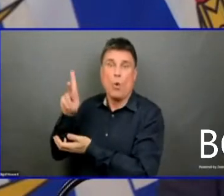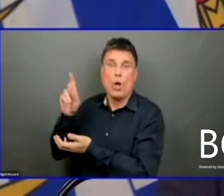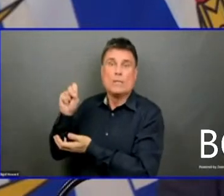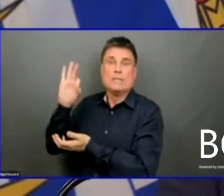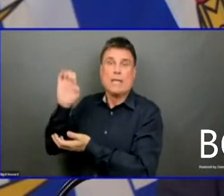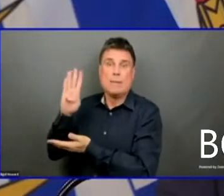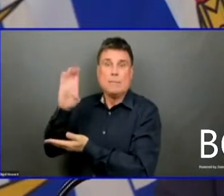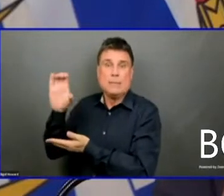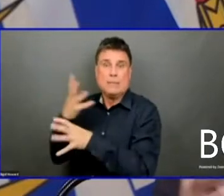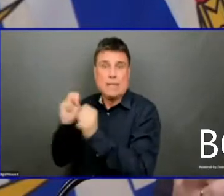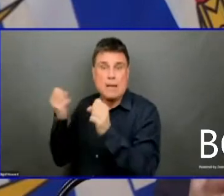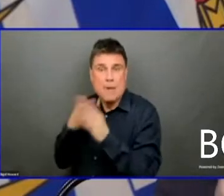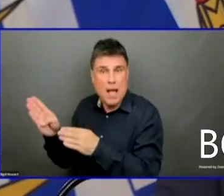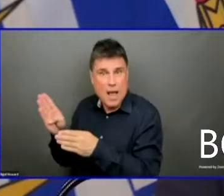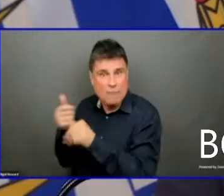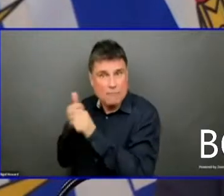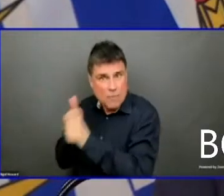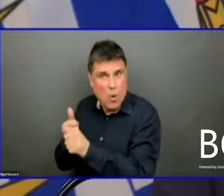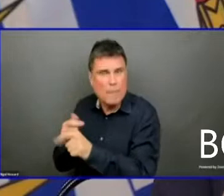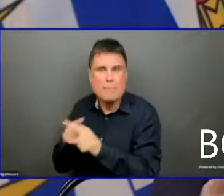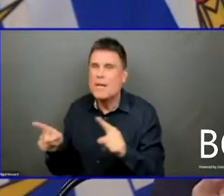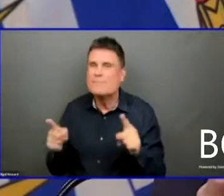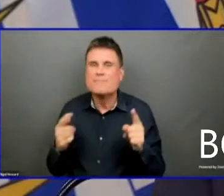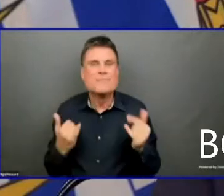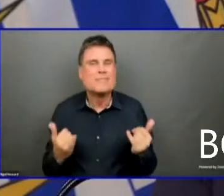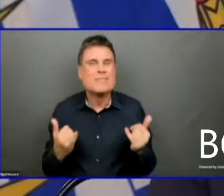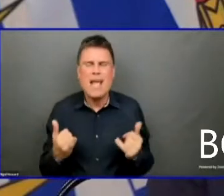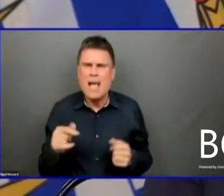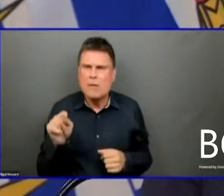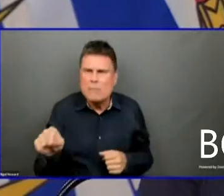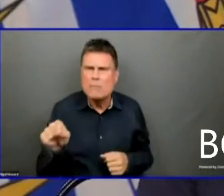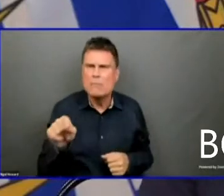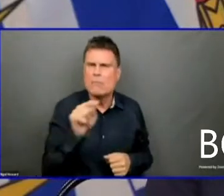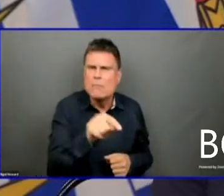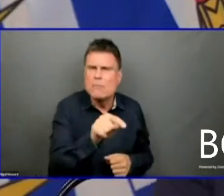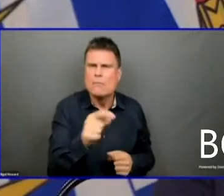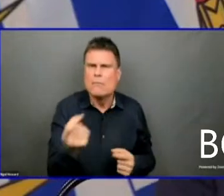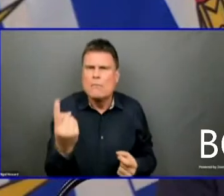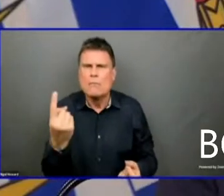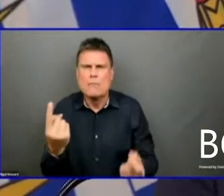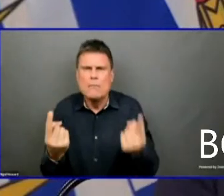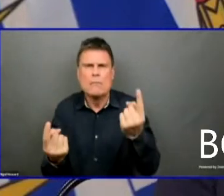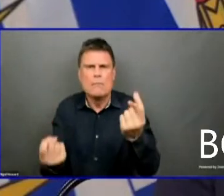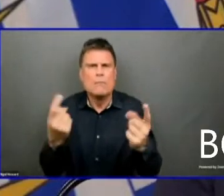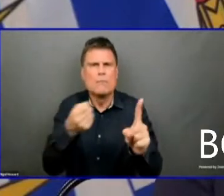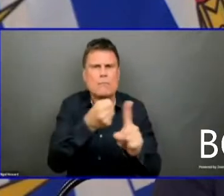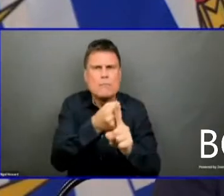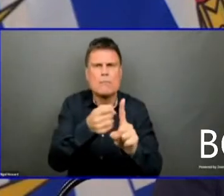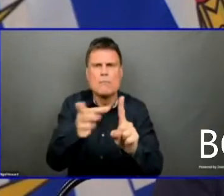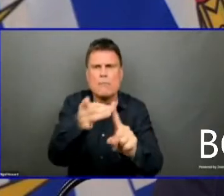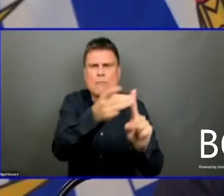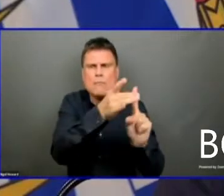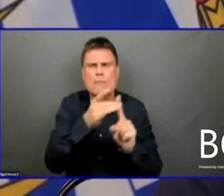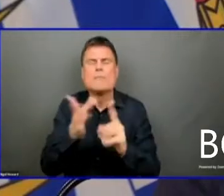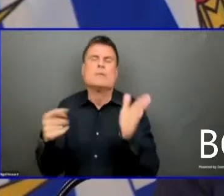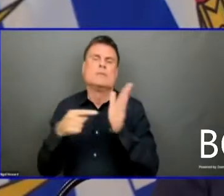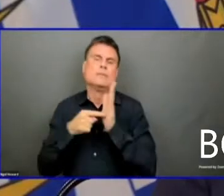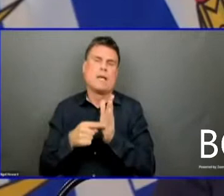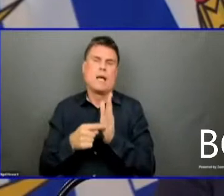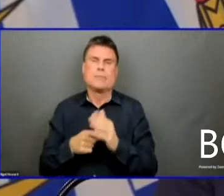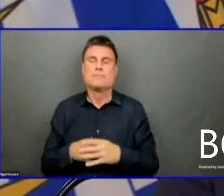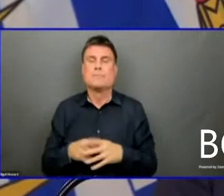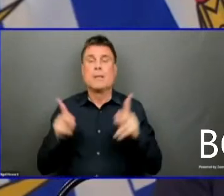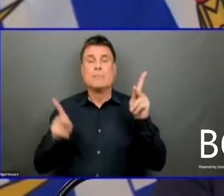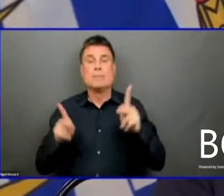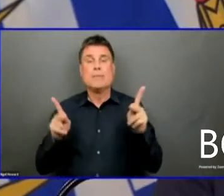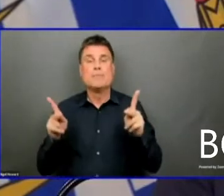started 就 to 会 see 行 a 之有 lot 效 more 的。但是我们看到很多人呢 interactions where people 会 were 忘记 pushing 了 the limits and not 都会 wanting to do 不断 what people 的 asked 突 them